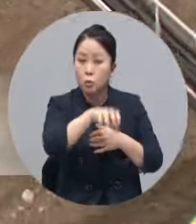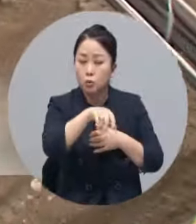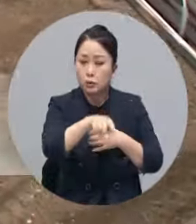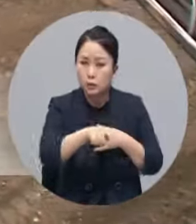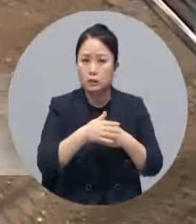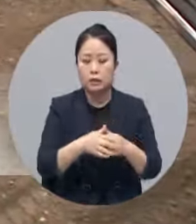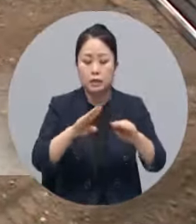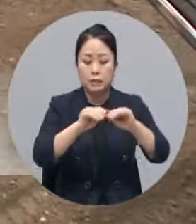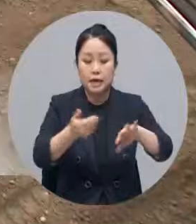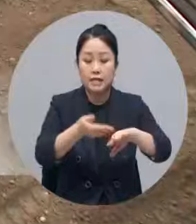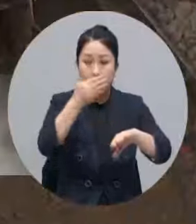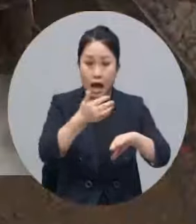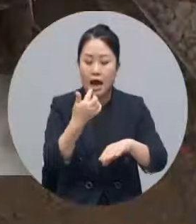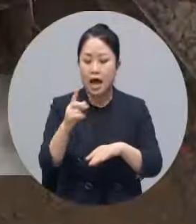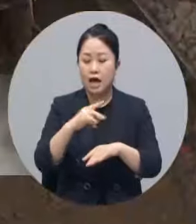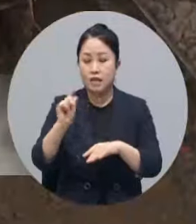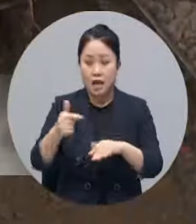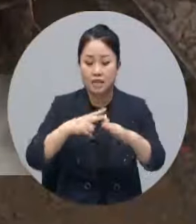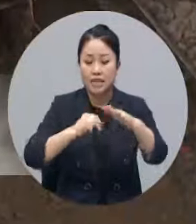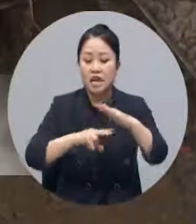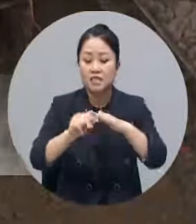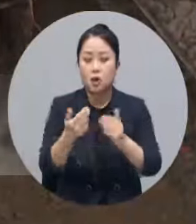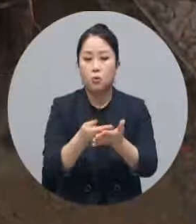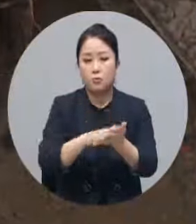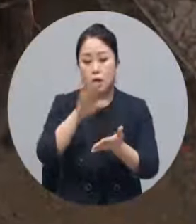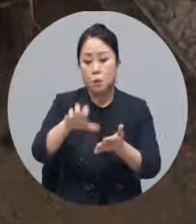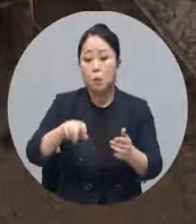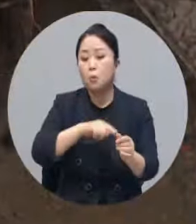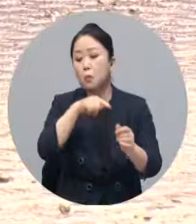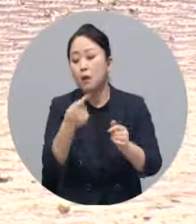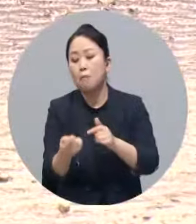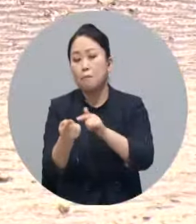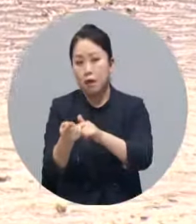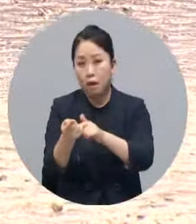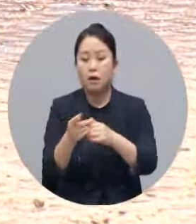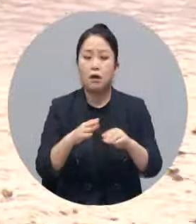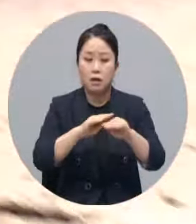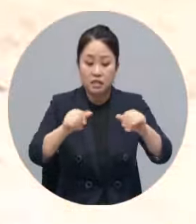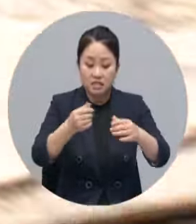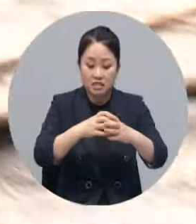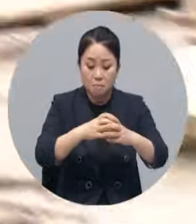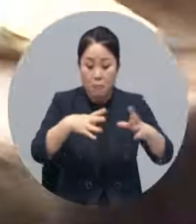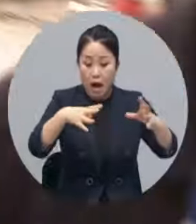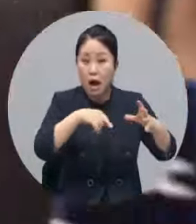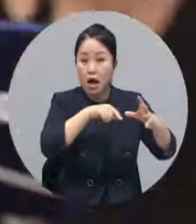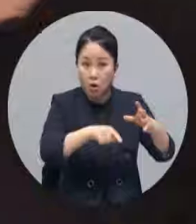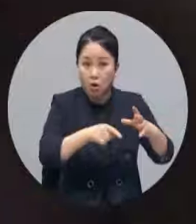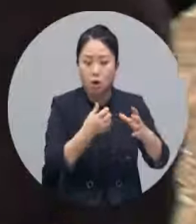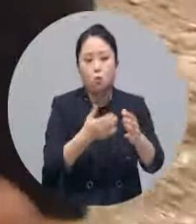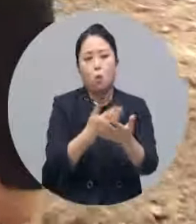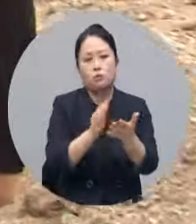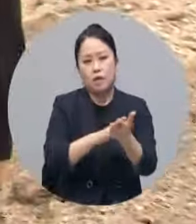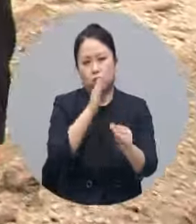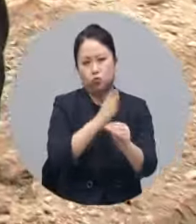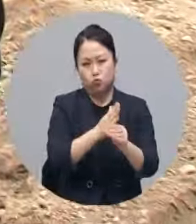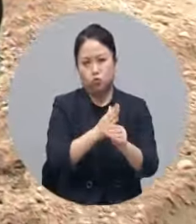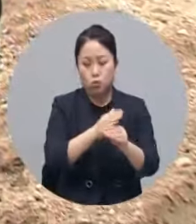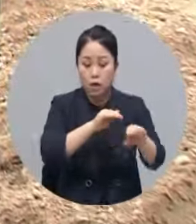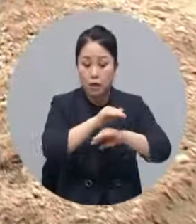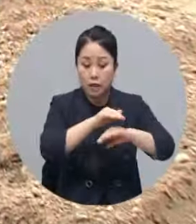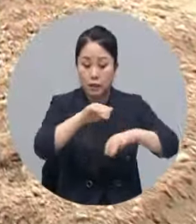도시철도 사상하단선 건설 현장 바로 옆이었습니다. 싱크홀 복구 공사가 한창인 상황입니다. 지금 차들이